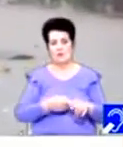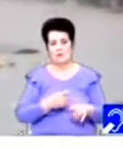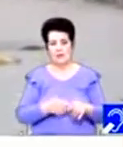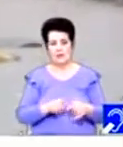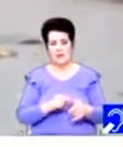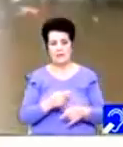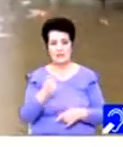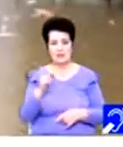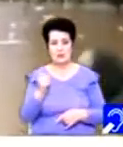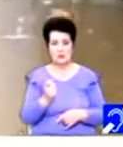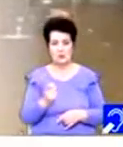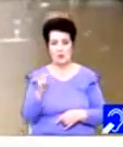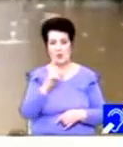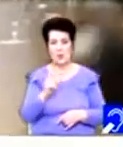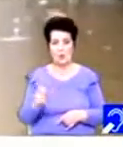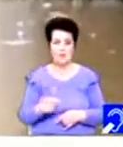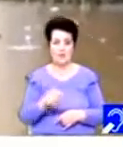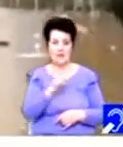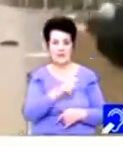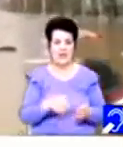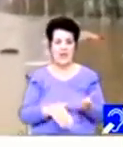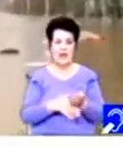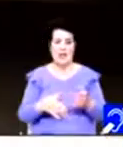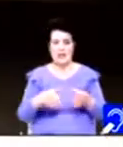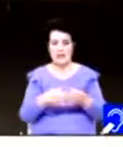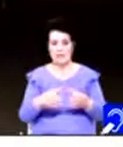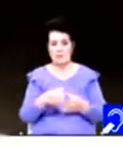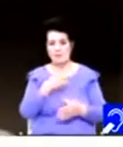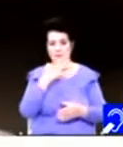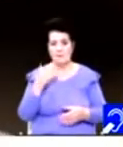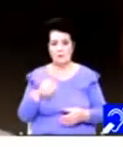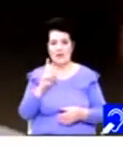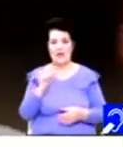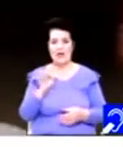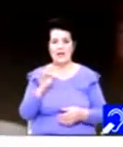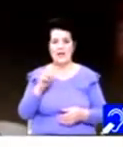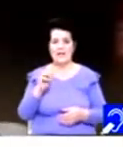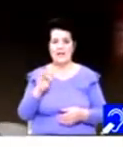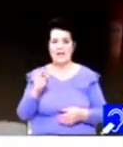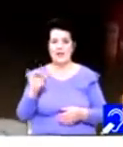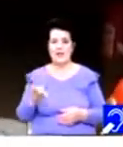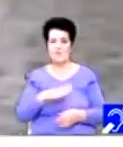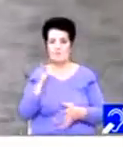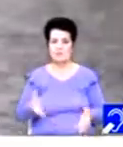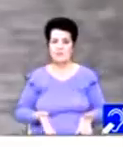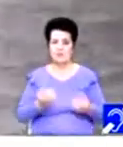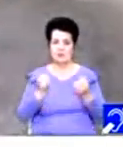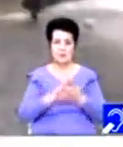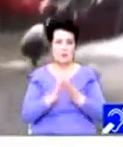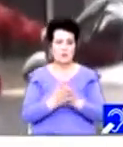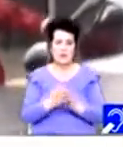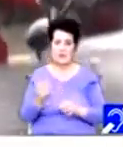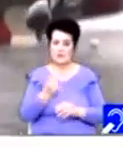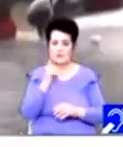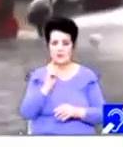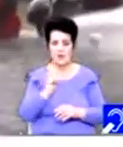oameni au fost salvați de echipele de intervenție, iar rezidenții din mai multe cartiere au fost evacuați. Și nu este o situație singulară.